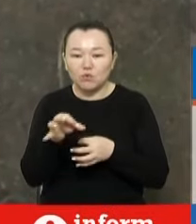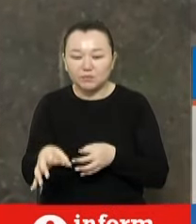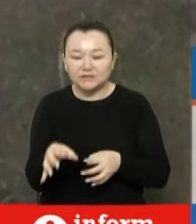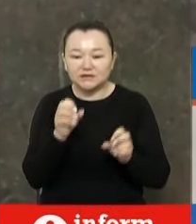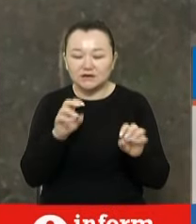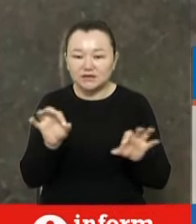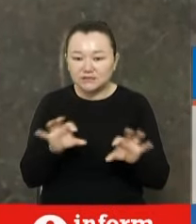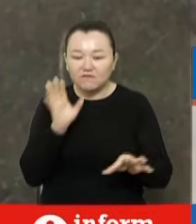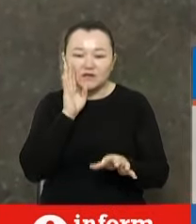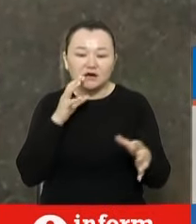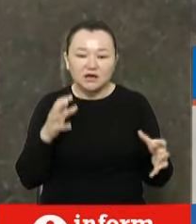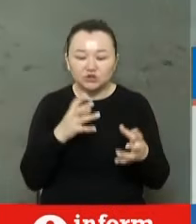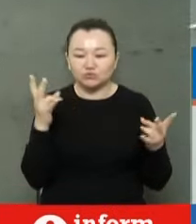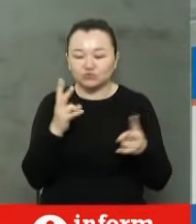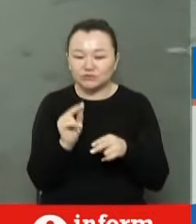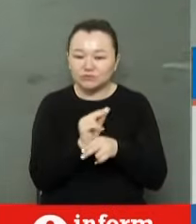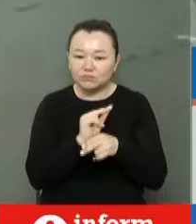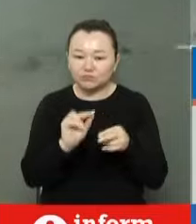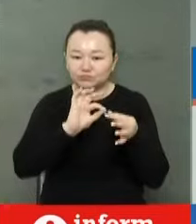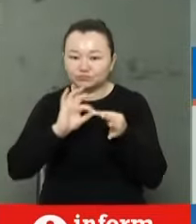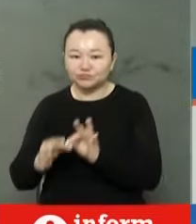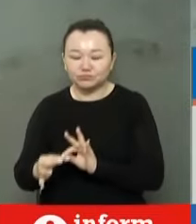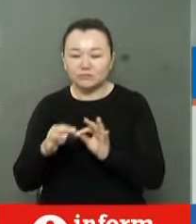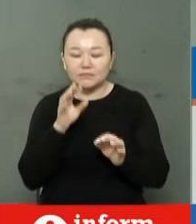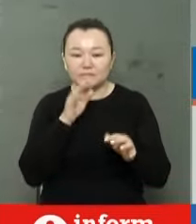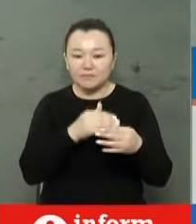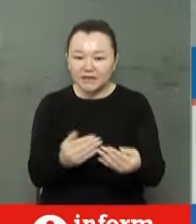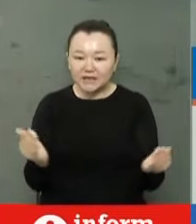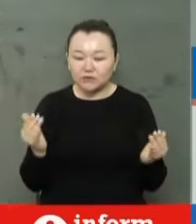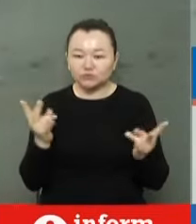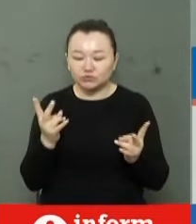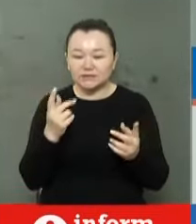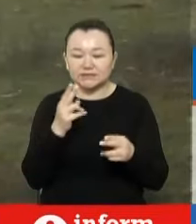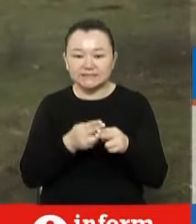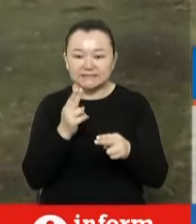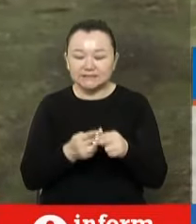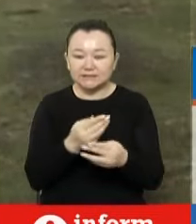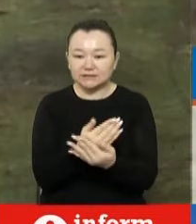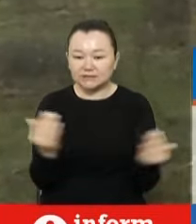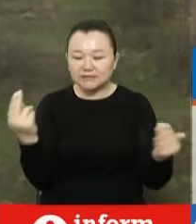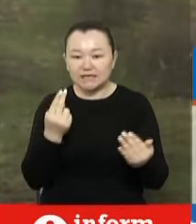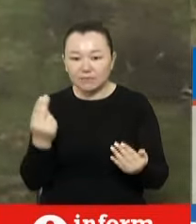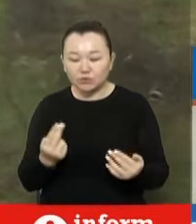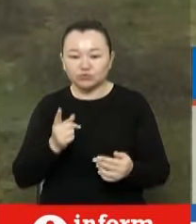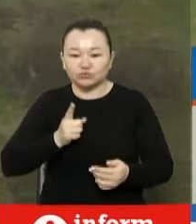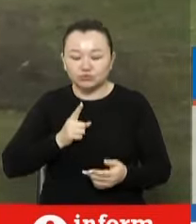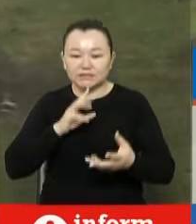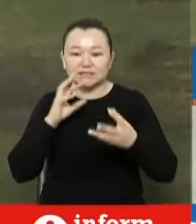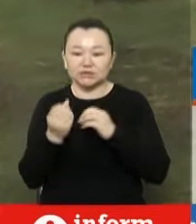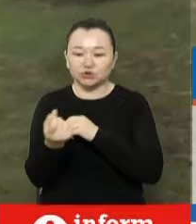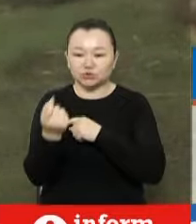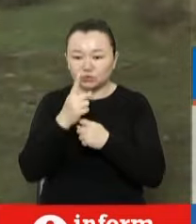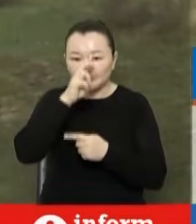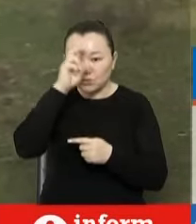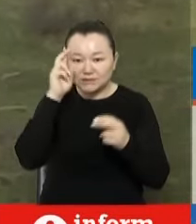говорят, водохранилище нуждается в капитальном ремонте. Берега следует укрепить бетоном. В Минводы заявили, что ждут заключения